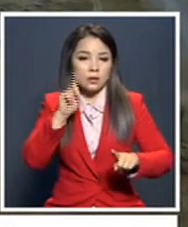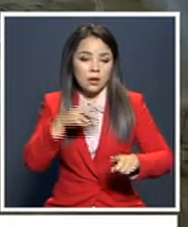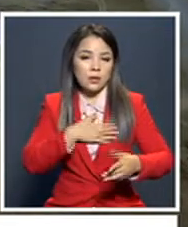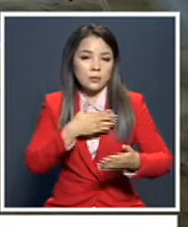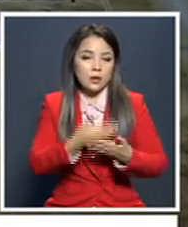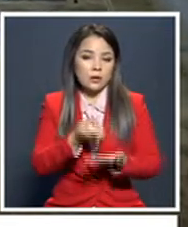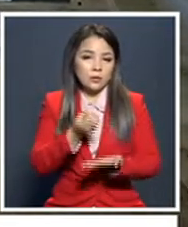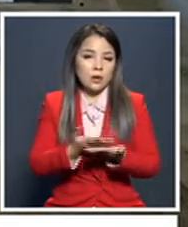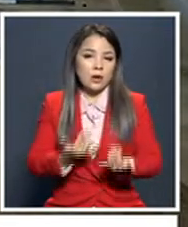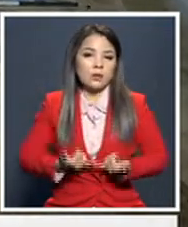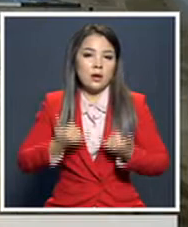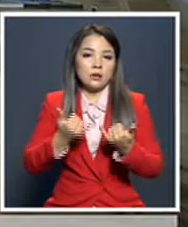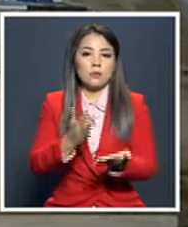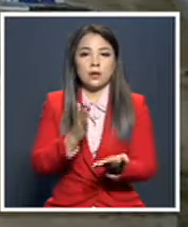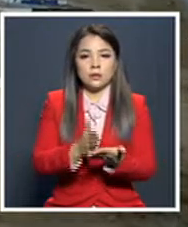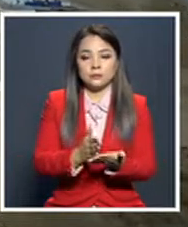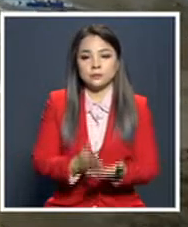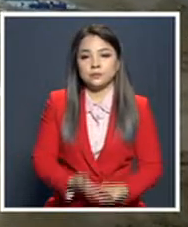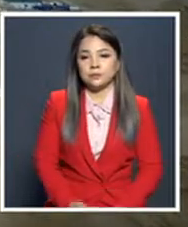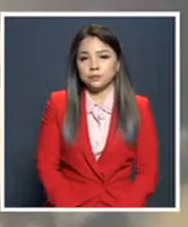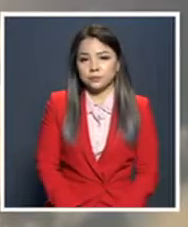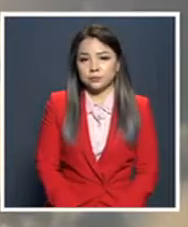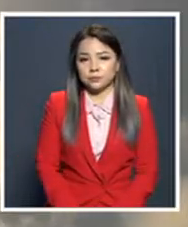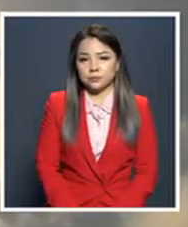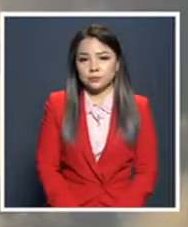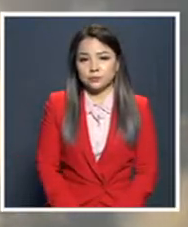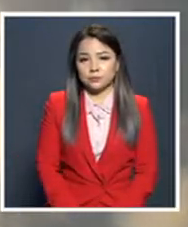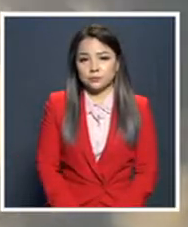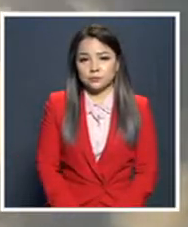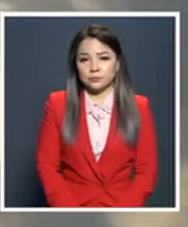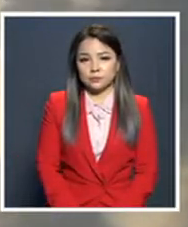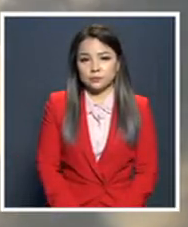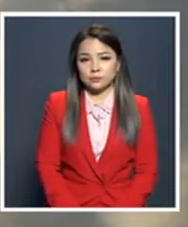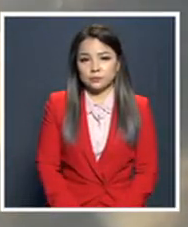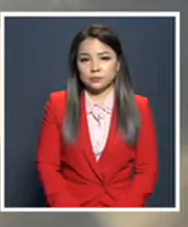бағалайды. Шығыс Қазақстаннан Берік Көшербай, Нұржан Қалекенов, Қазақстан ұлттық телеарнасы.